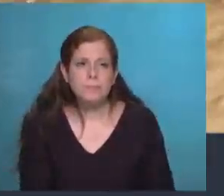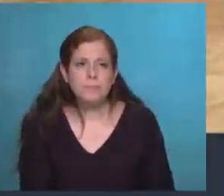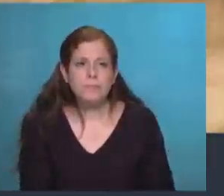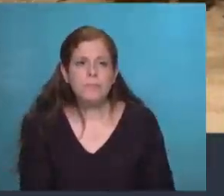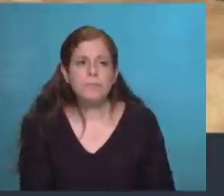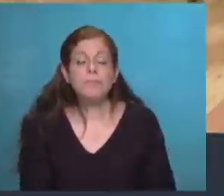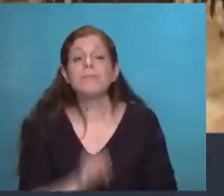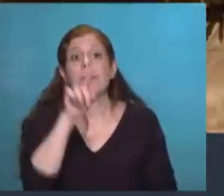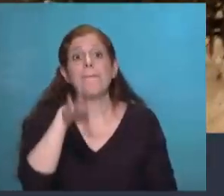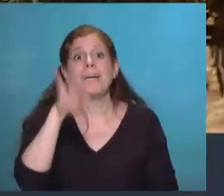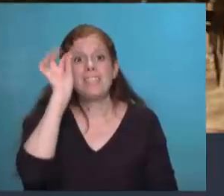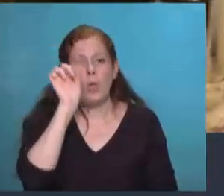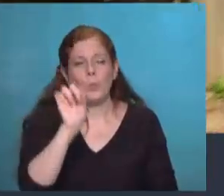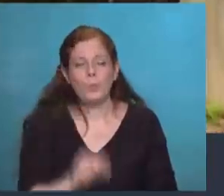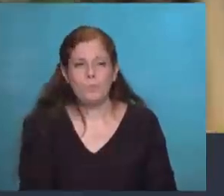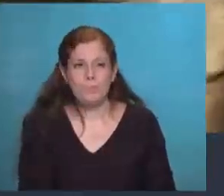הנה, מצאנו.